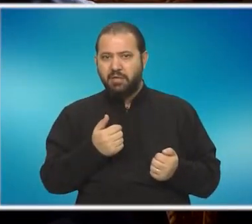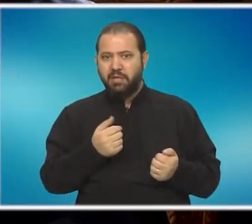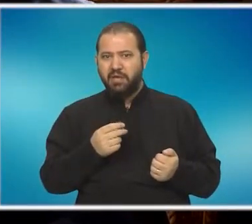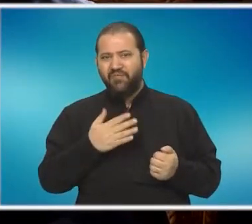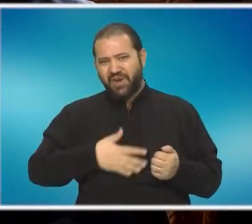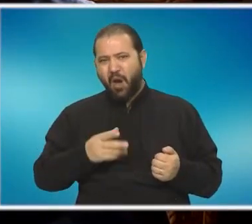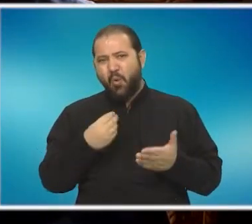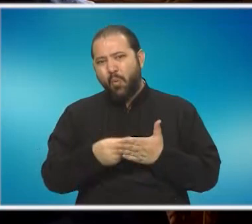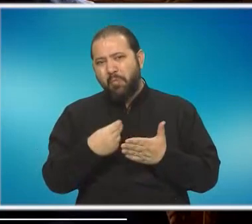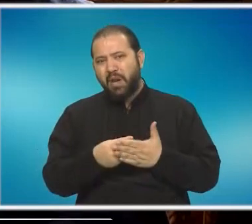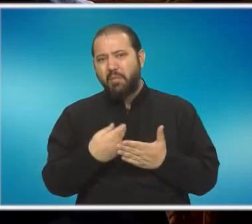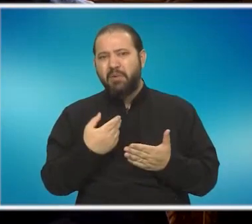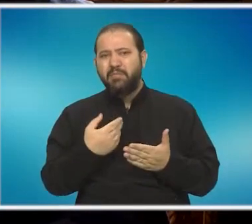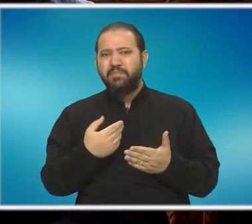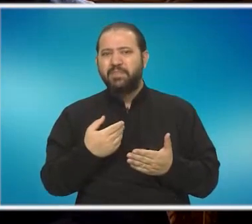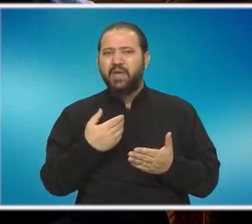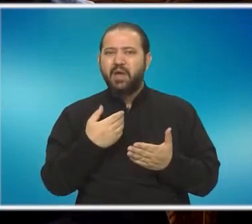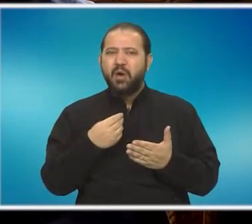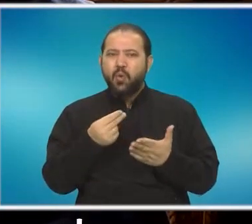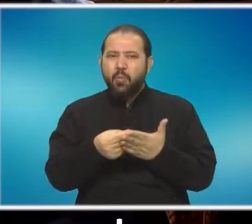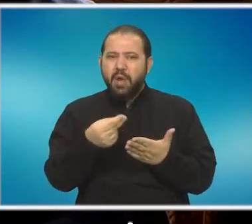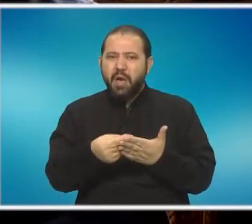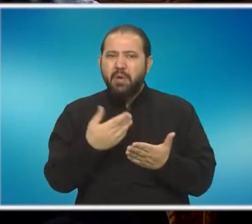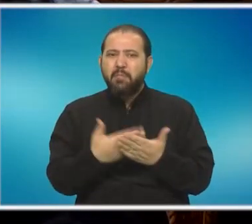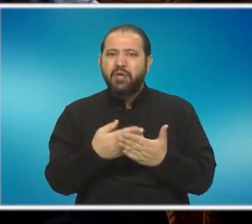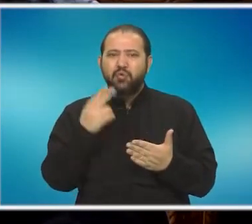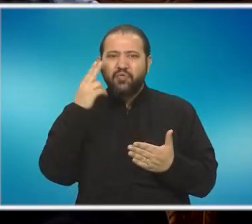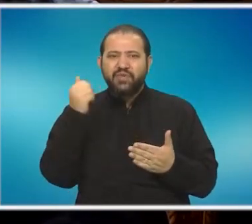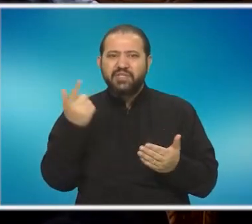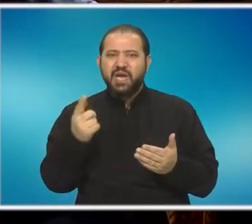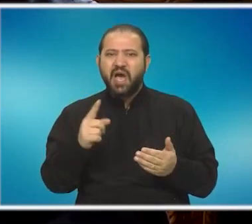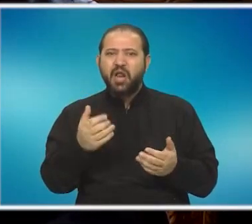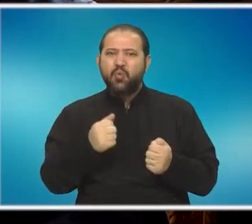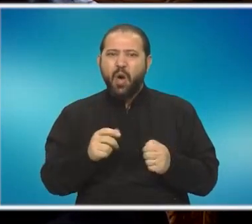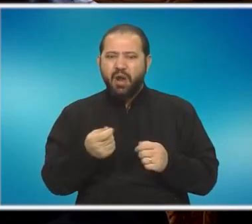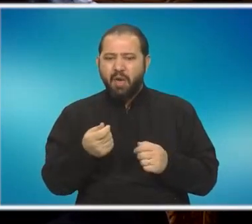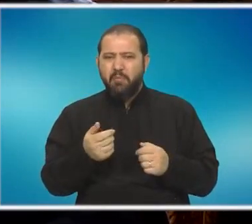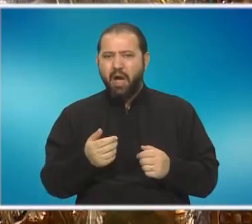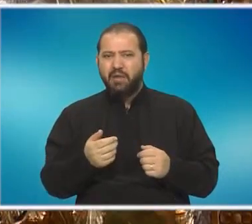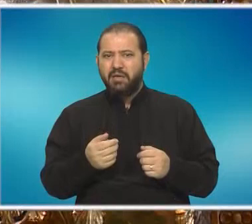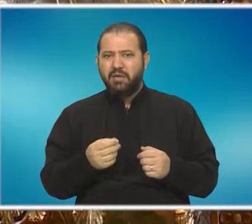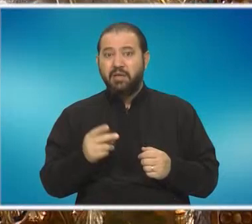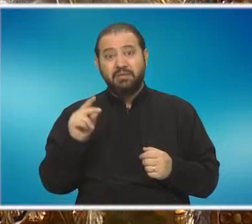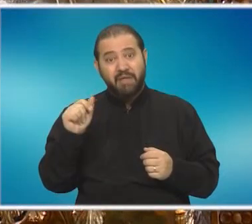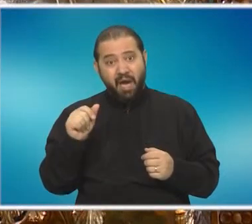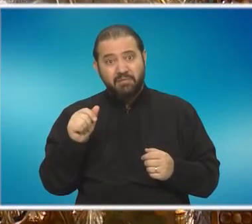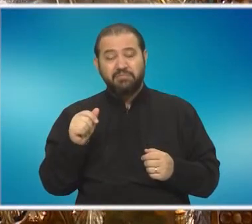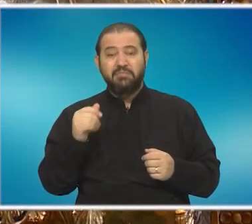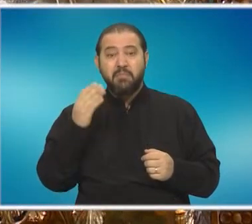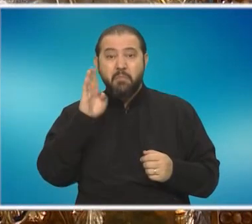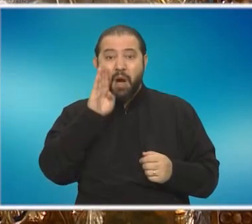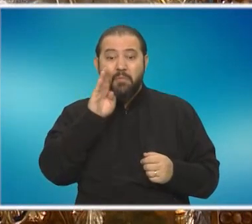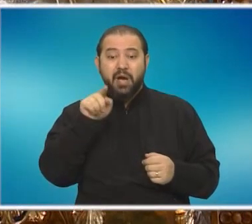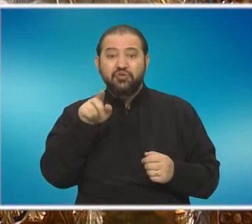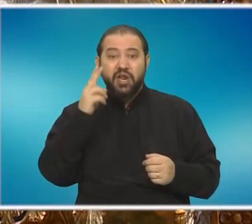că a cumpărat caietul pentru fata respectivă, dar a încurajat modul de gândire al